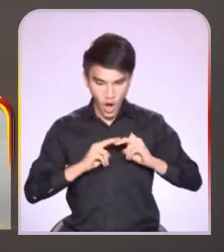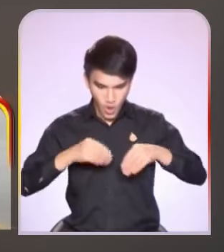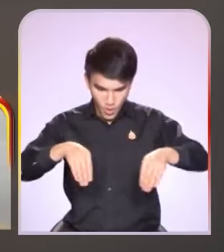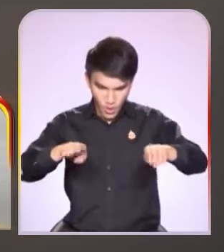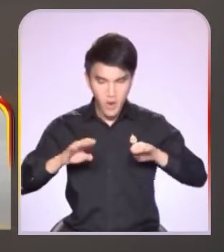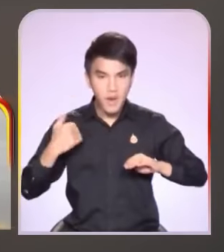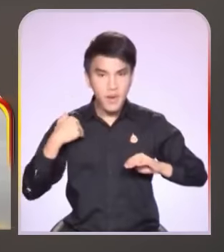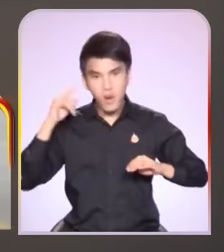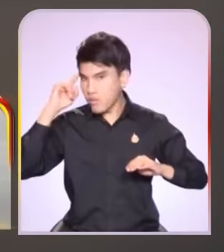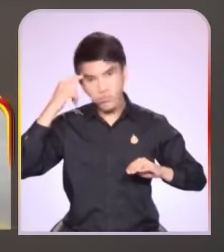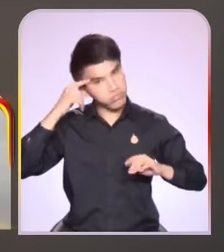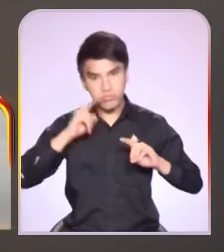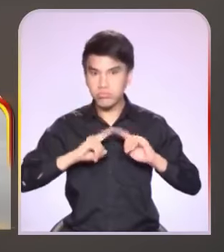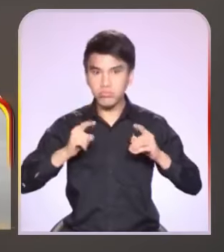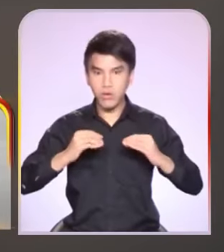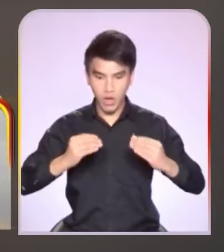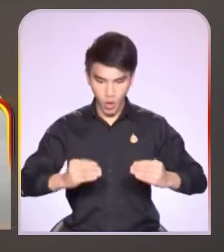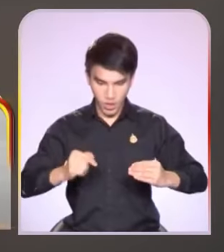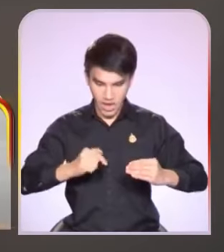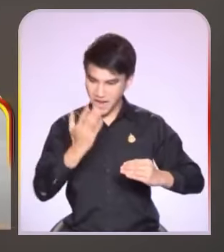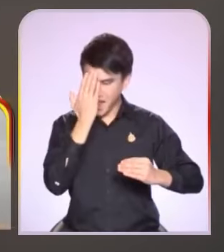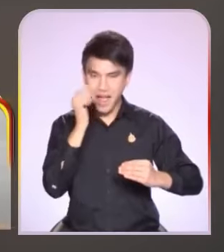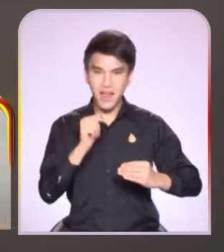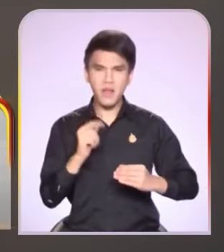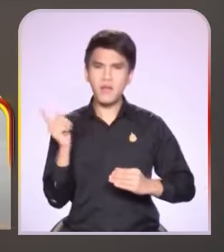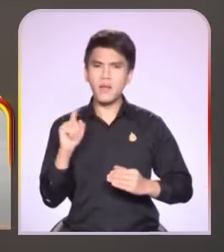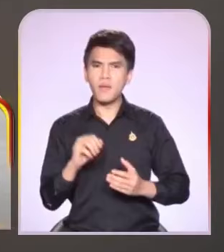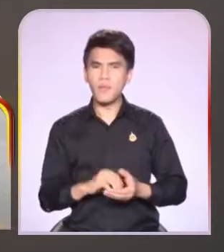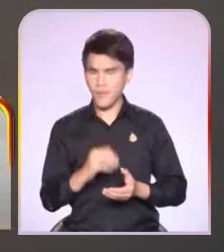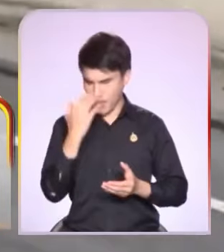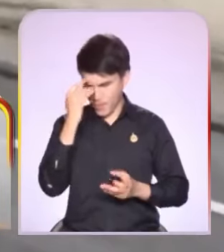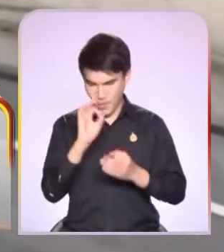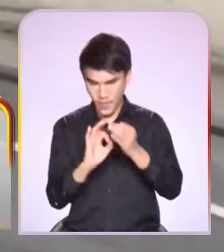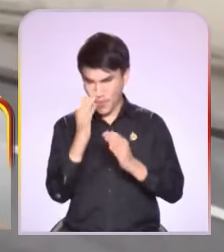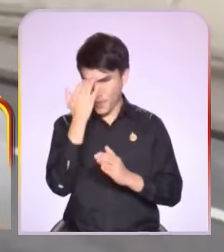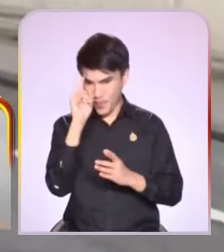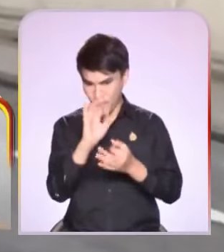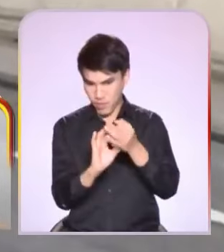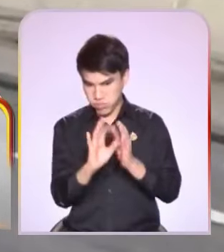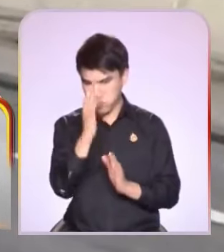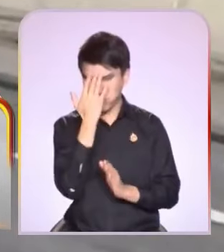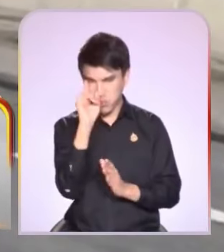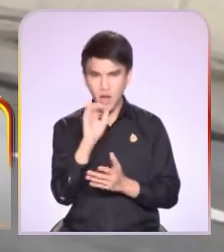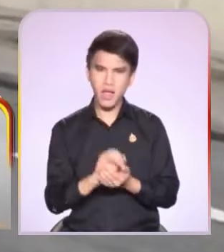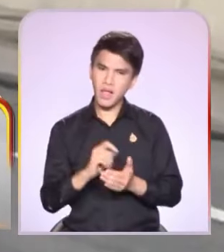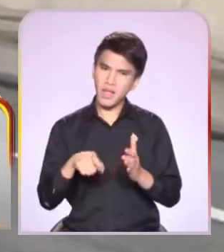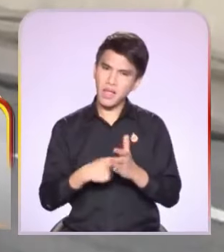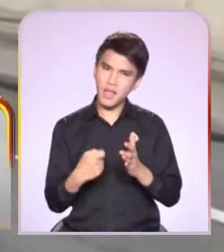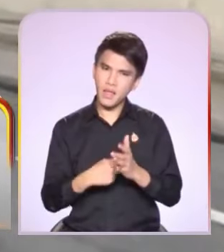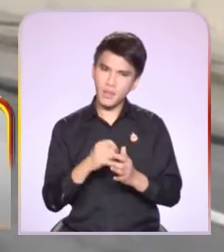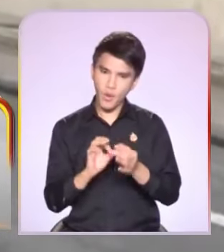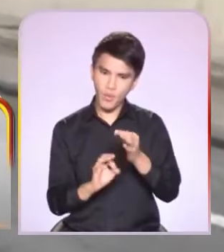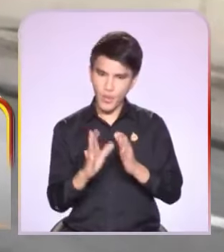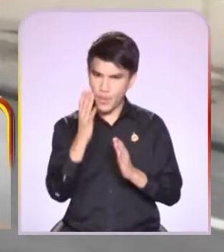หรือเปล่าอันนี้ยังไม่ทราบแต่ว่ามันอยู่ส่วนหน้าของรถแน่นอนส่วนอะไรที่เป็นตัวทำให้เกิดประกายไฟจนลุกลามรวมถึงสาเหตุที่ทำให้เกิด